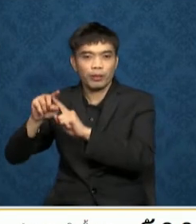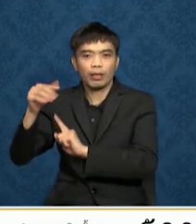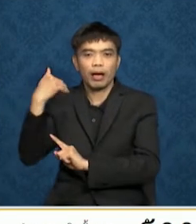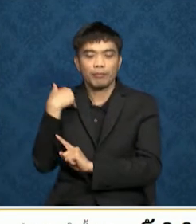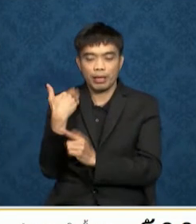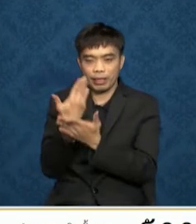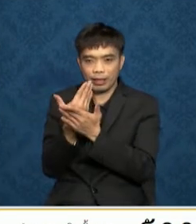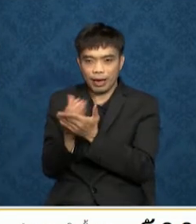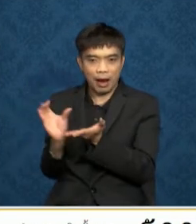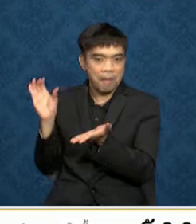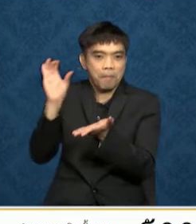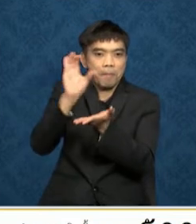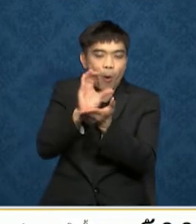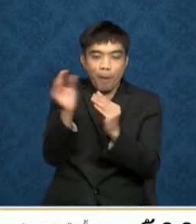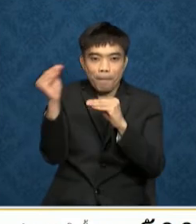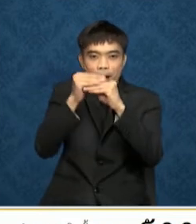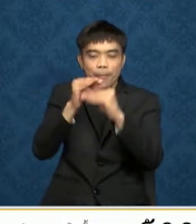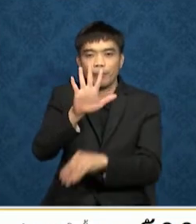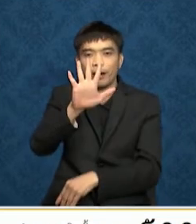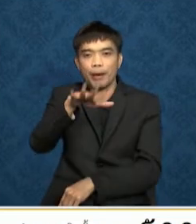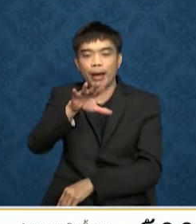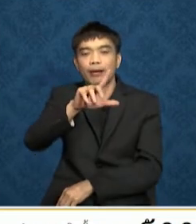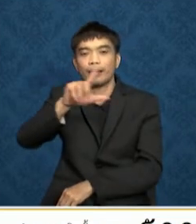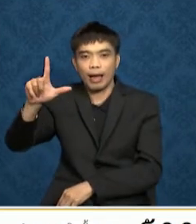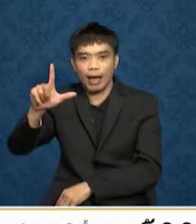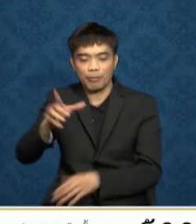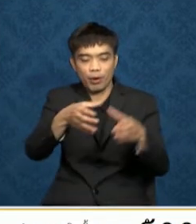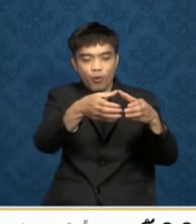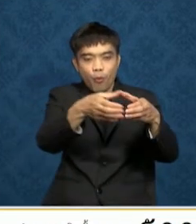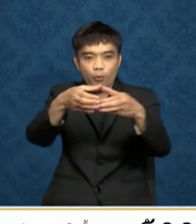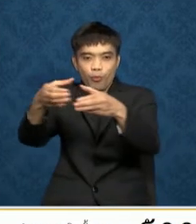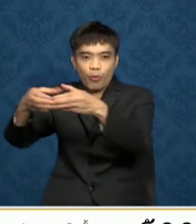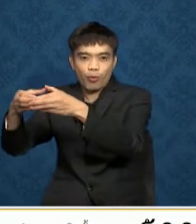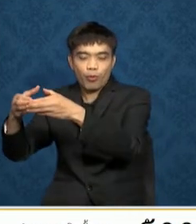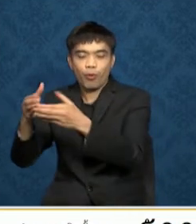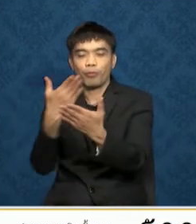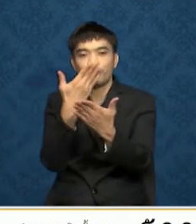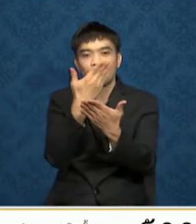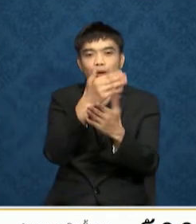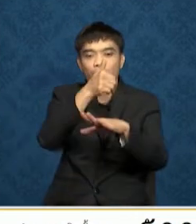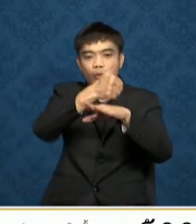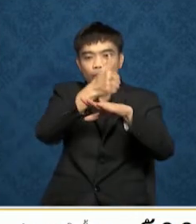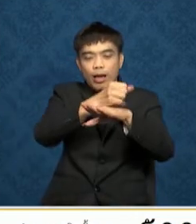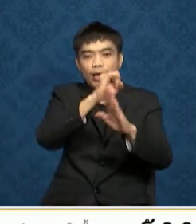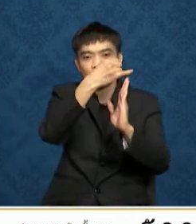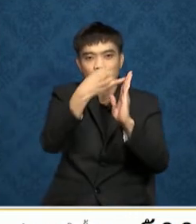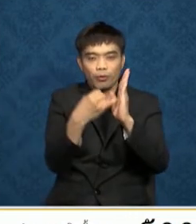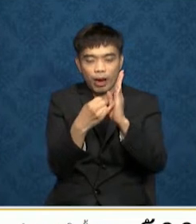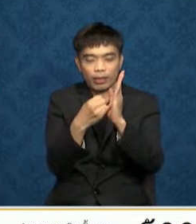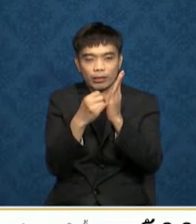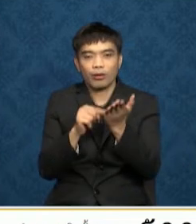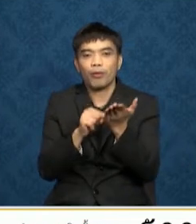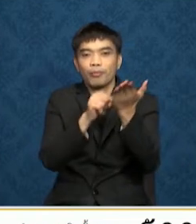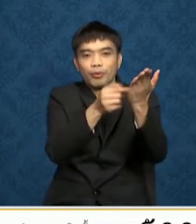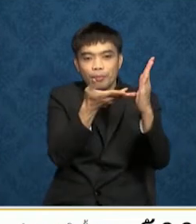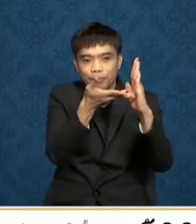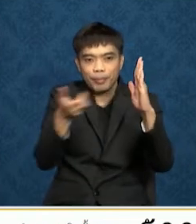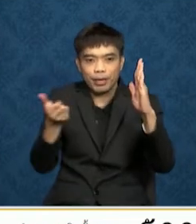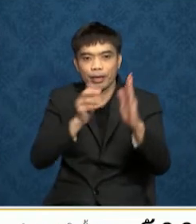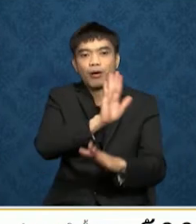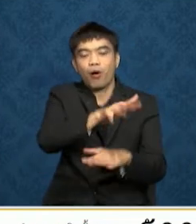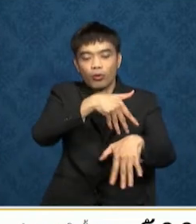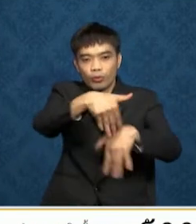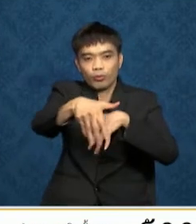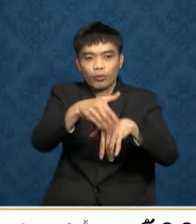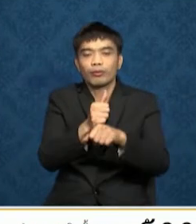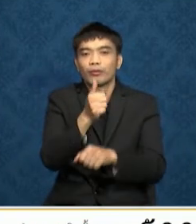ได้เพ่ม 5,000กว่าล้านเพราะจังหวัดและกลุ่มจังหวัดงบผู้ว่าในการจังหวัดสามารถตั้งในส่วนของท้องถิ่นได้ครับ